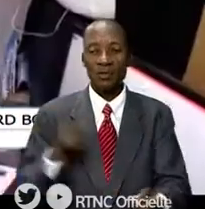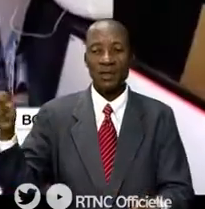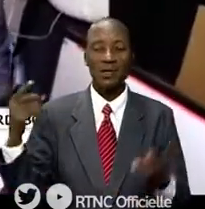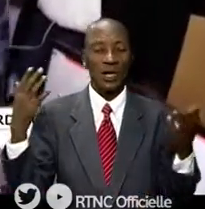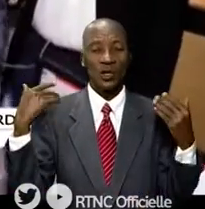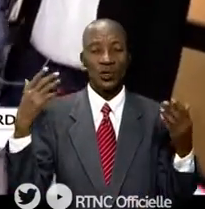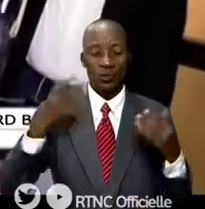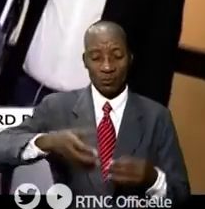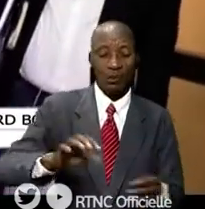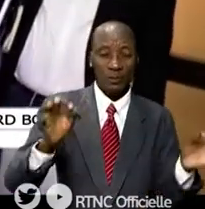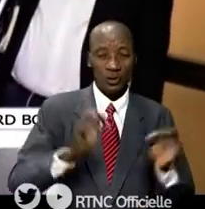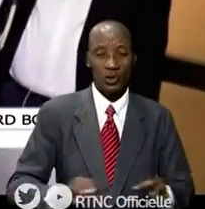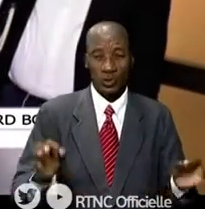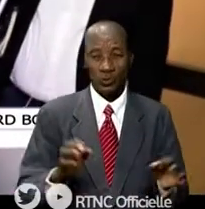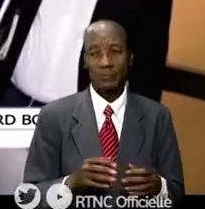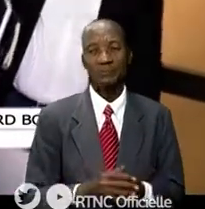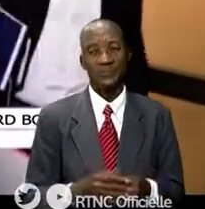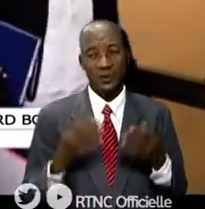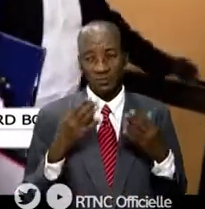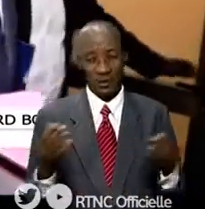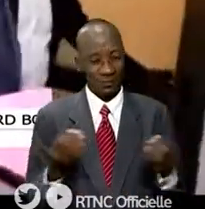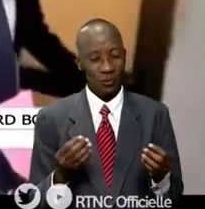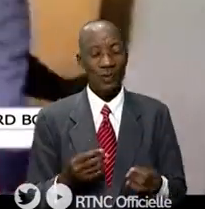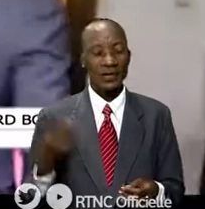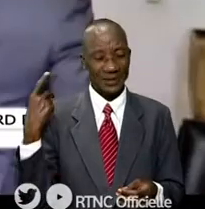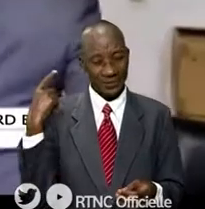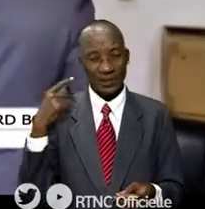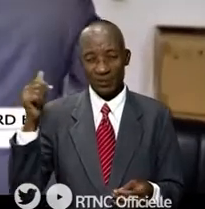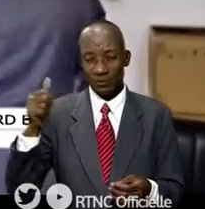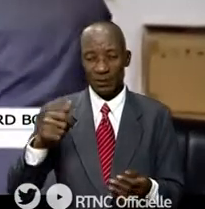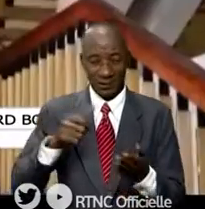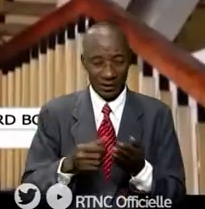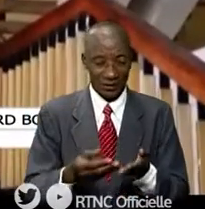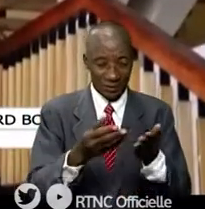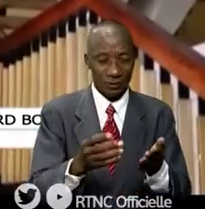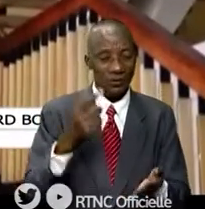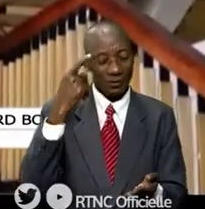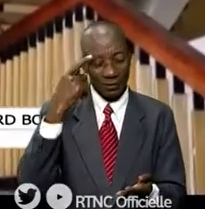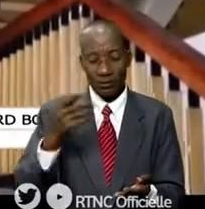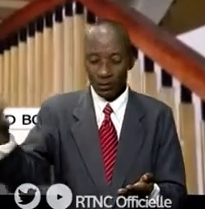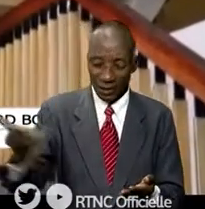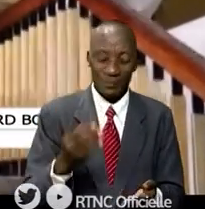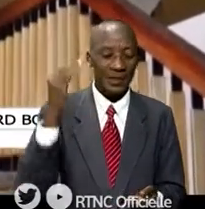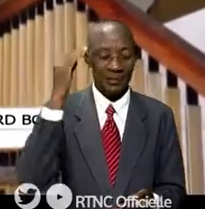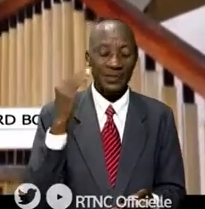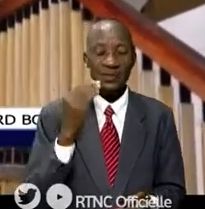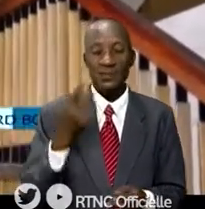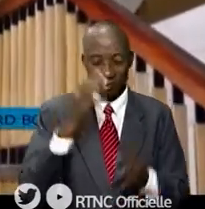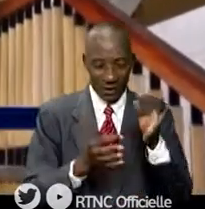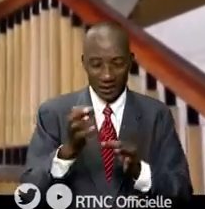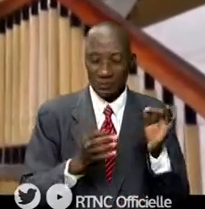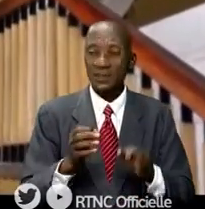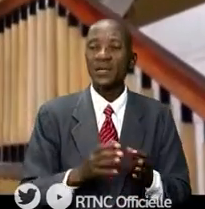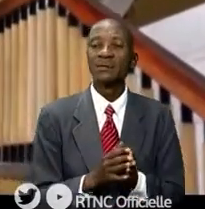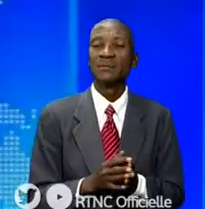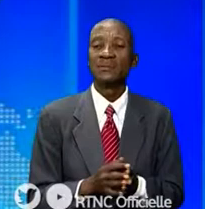l'eau potable. Le devoir de redevabilité impose cette régularité des membres du gouvernement devant les députés nationaux qui